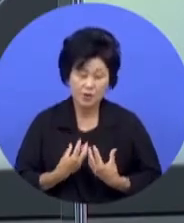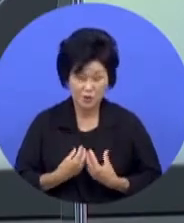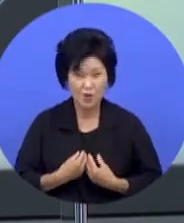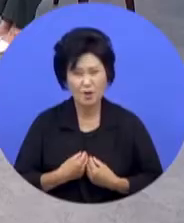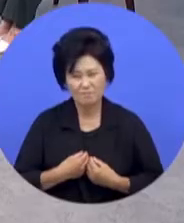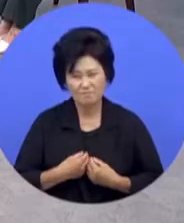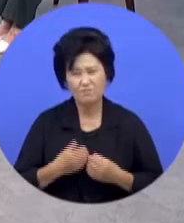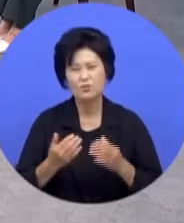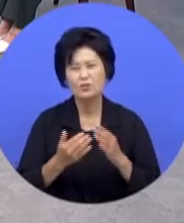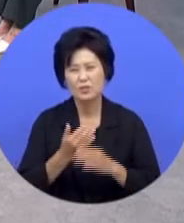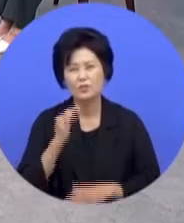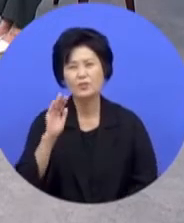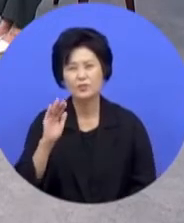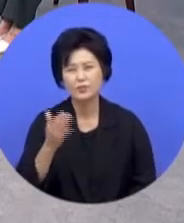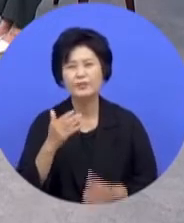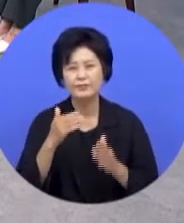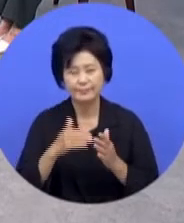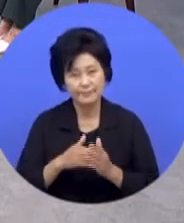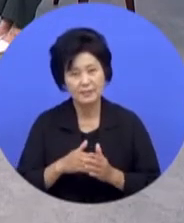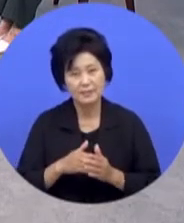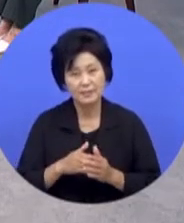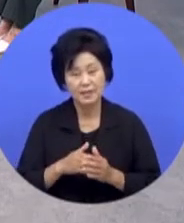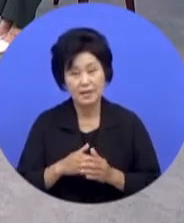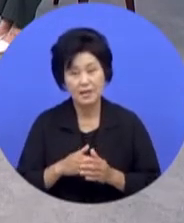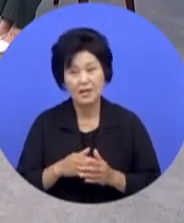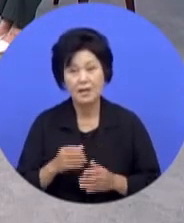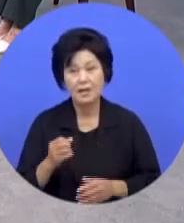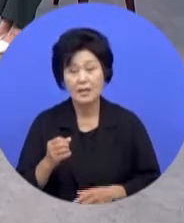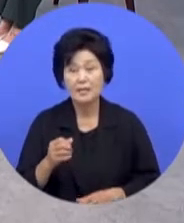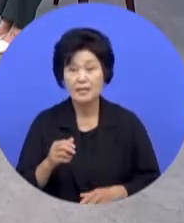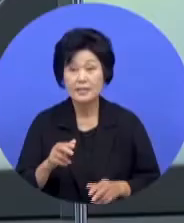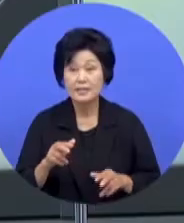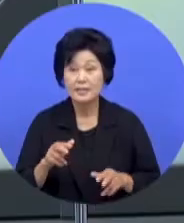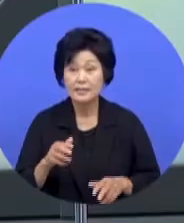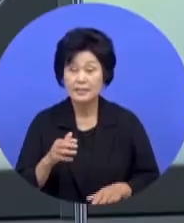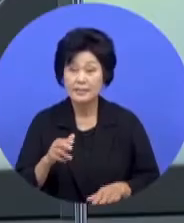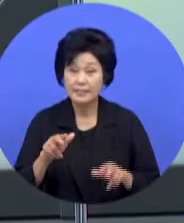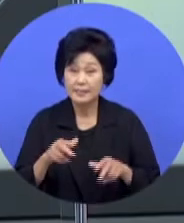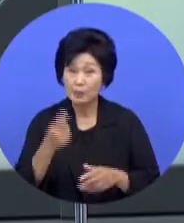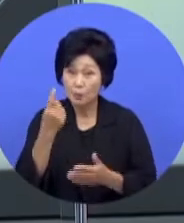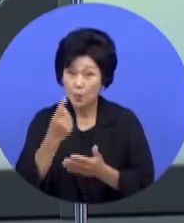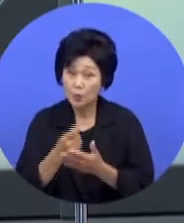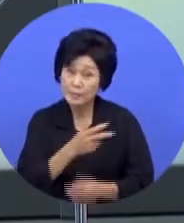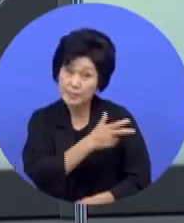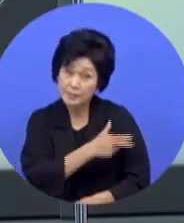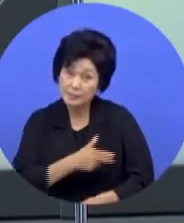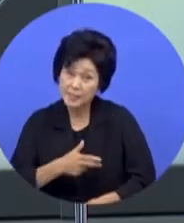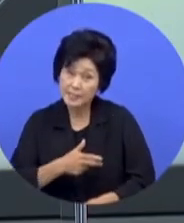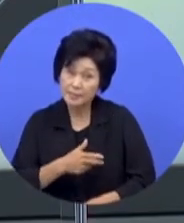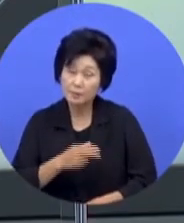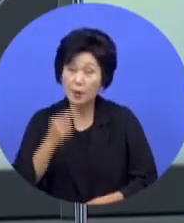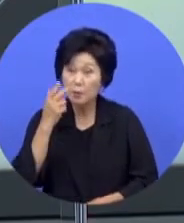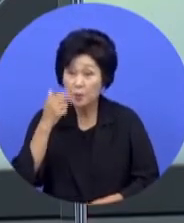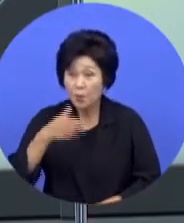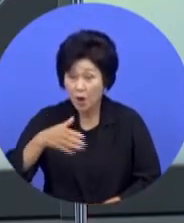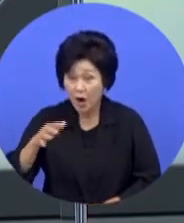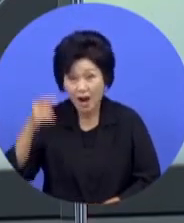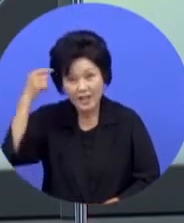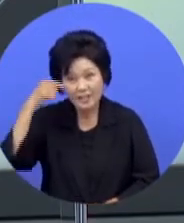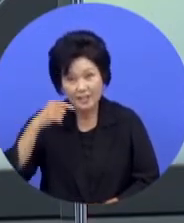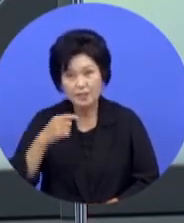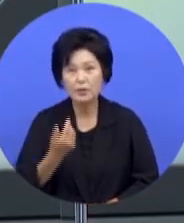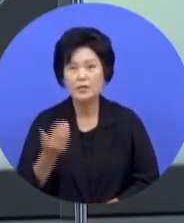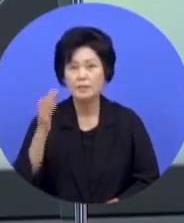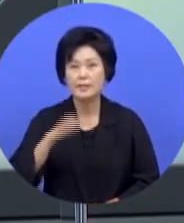이제 우리 집사님은 미국 가서 그러셨지만 전 십몇 년 전에 아프리카를 갔었어요. 네. 20주년 저희에. 근데 거기